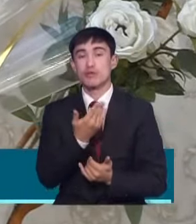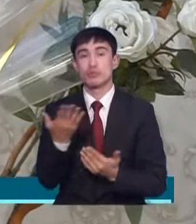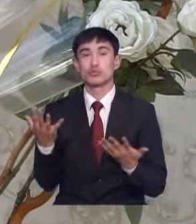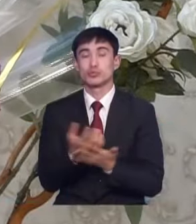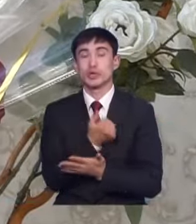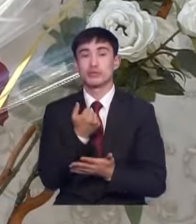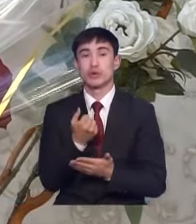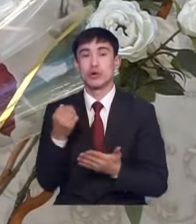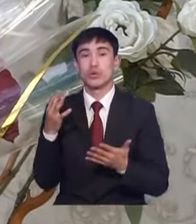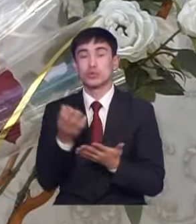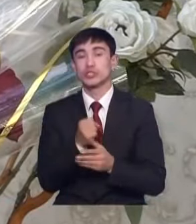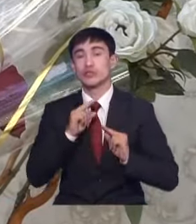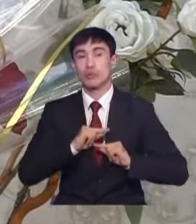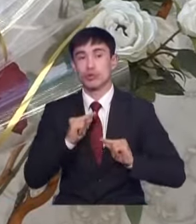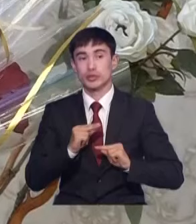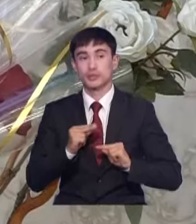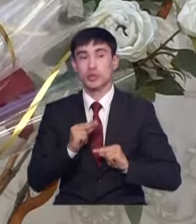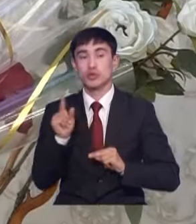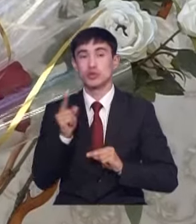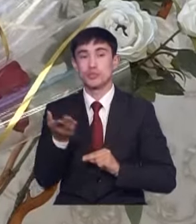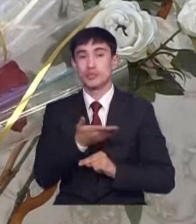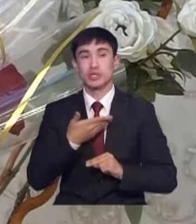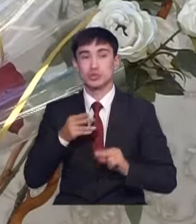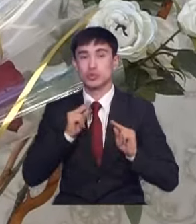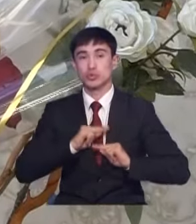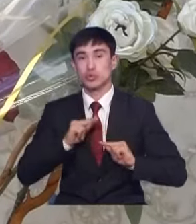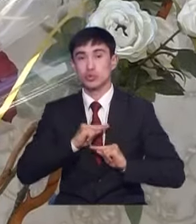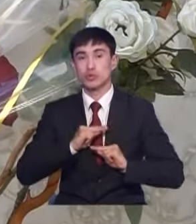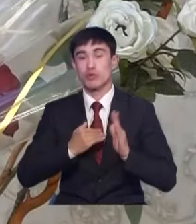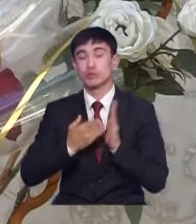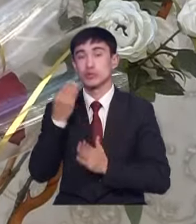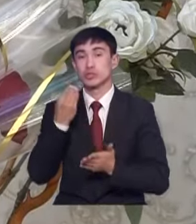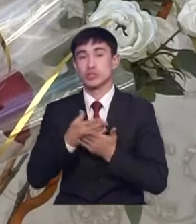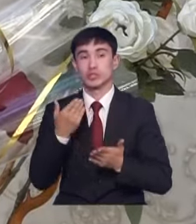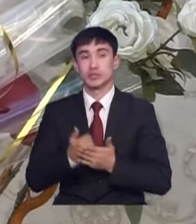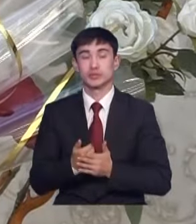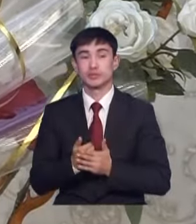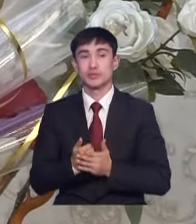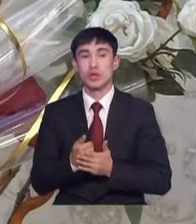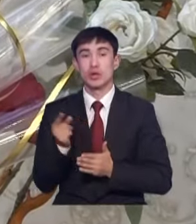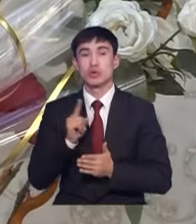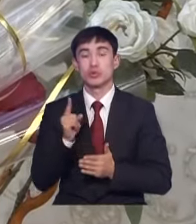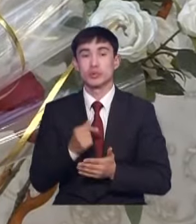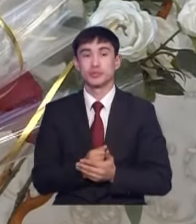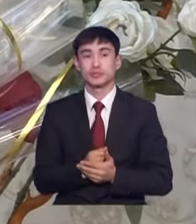успехов удачи в работе чтобы наш труд высоко Оценил чтобы э страна